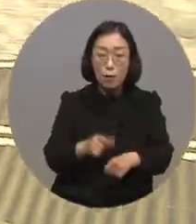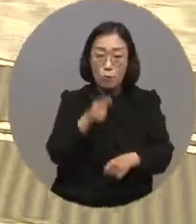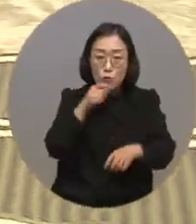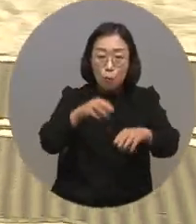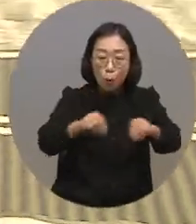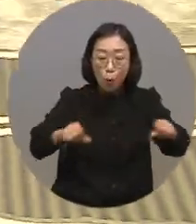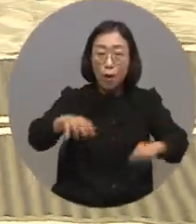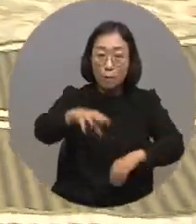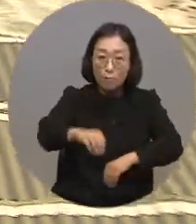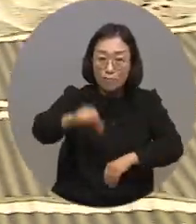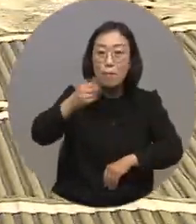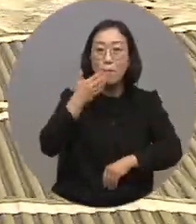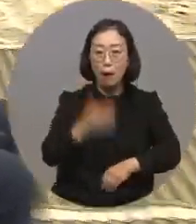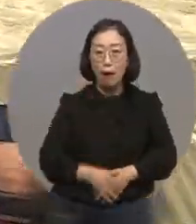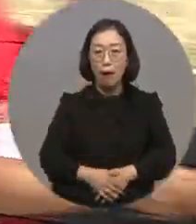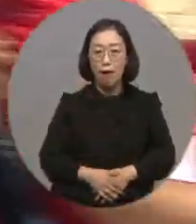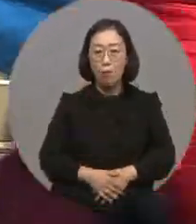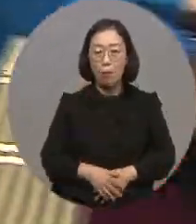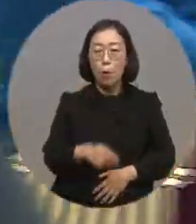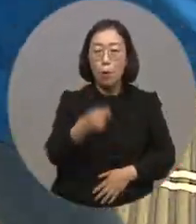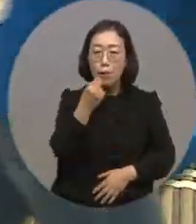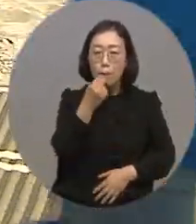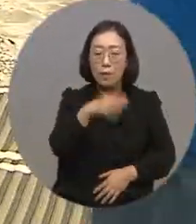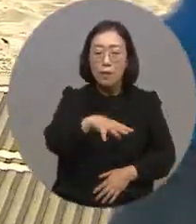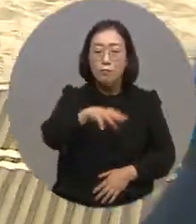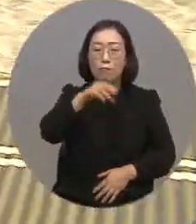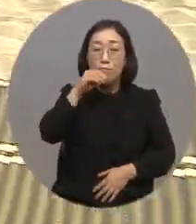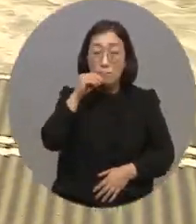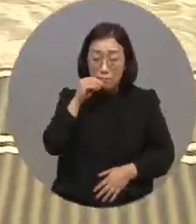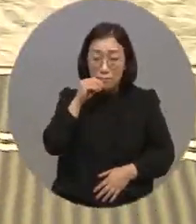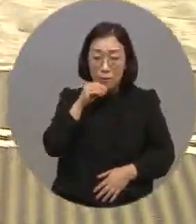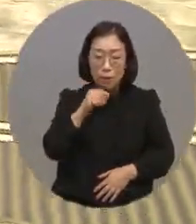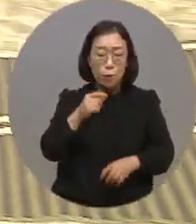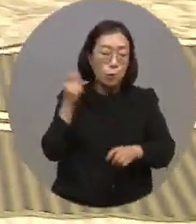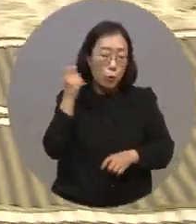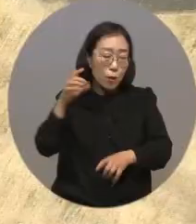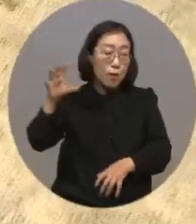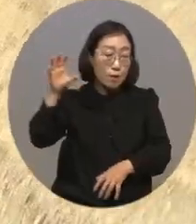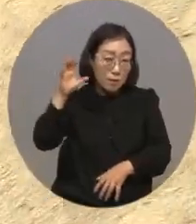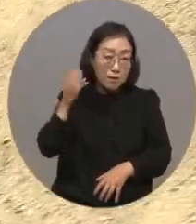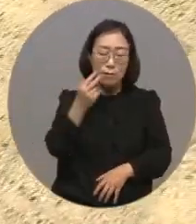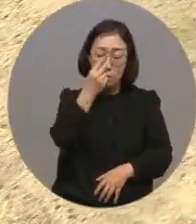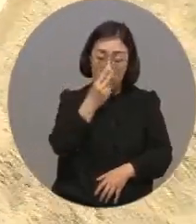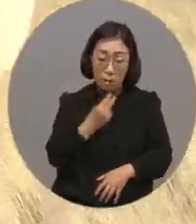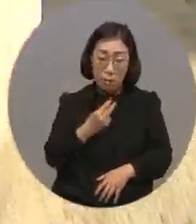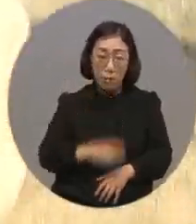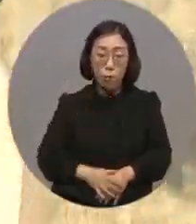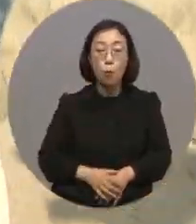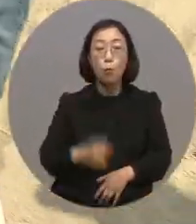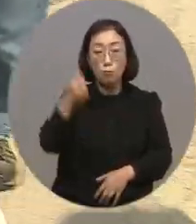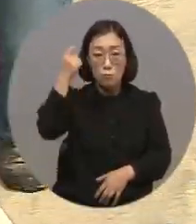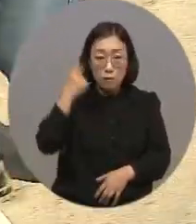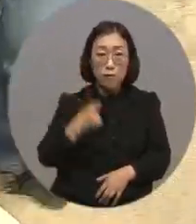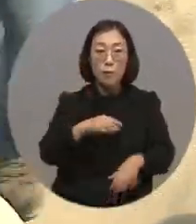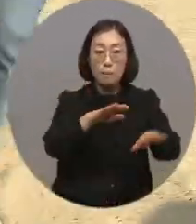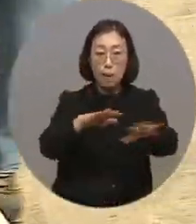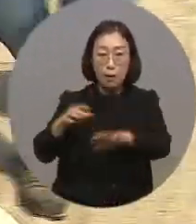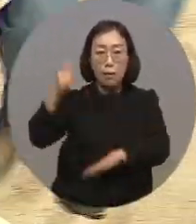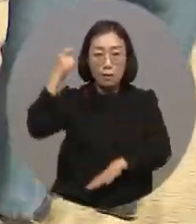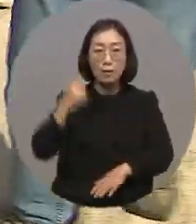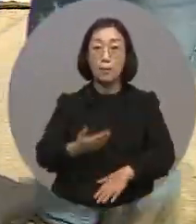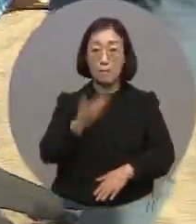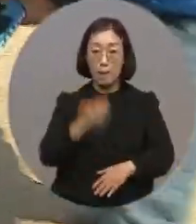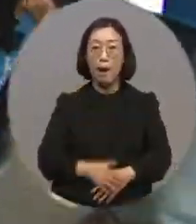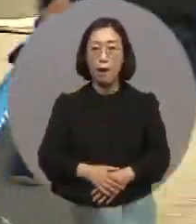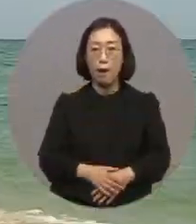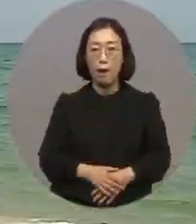시각 장애인들도 바다 냄새를 맡아보고 파도 소리를 들어보는 등 감각을 활용해 바다를 느낍니다.